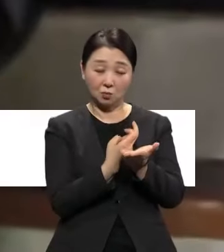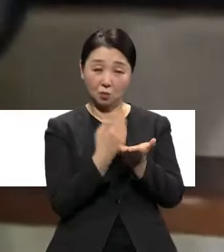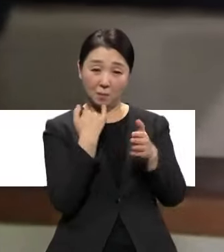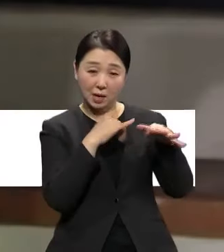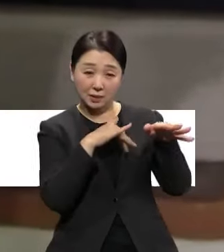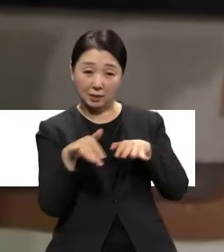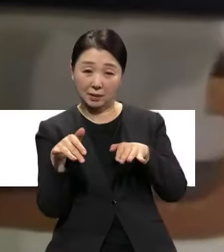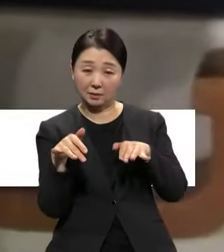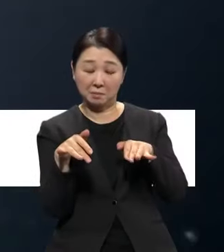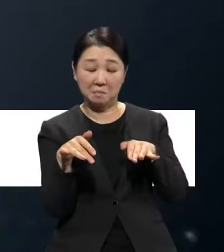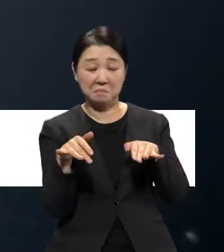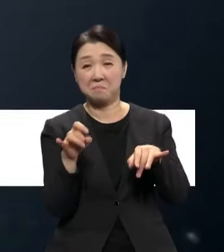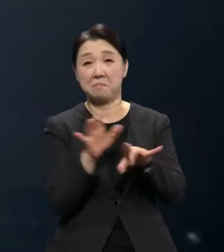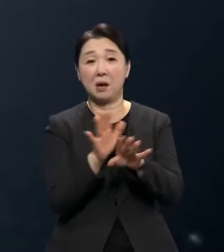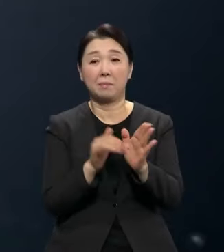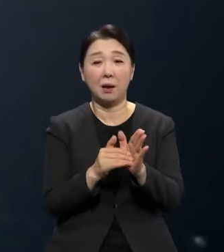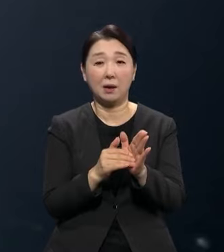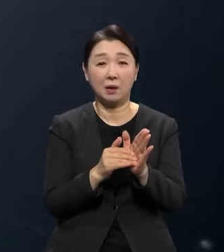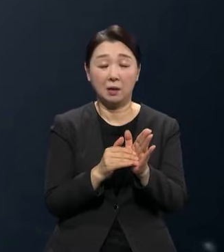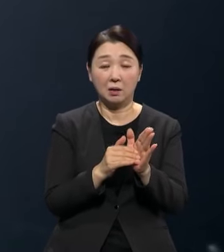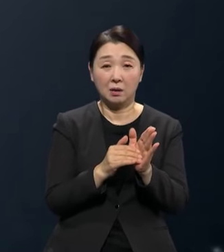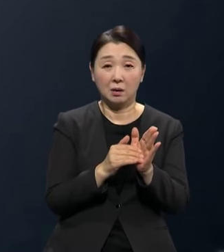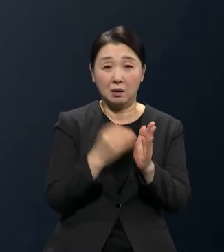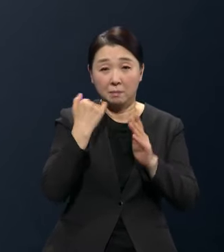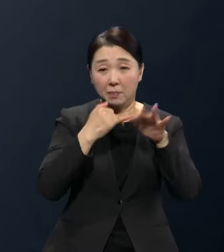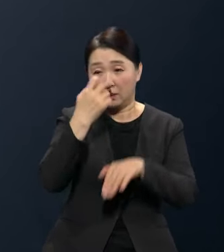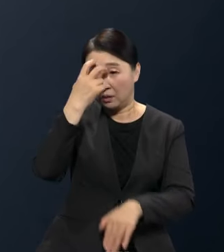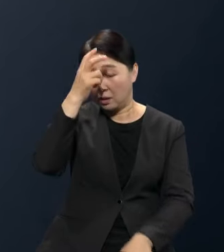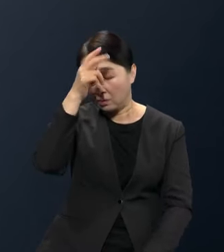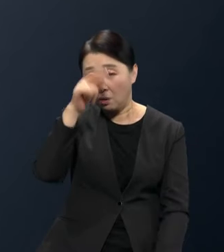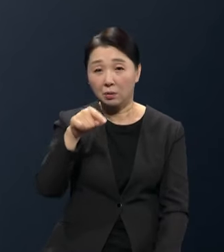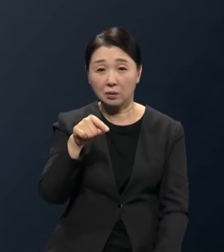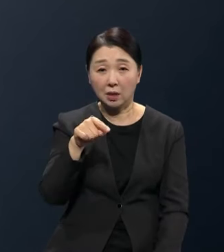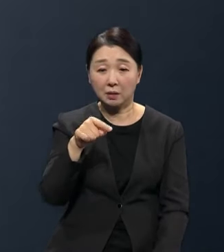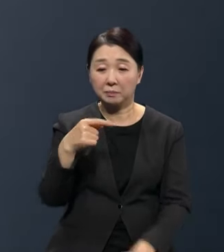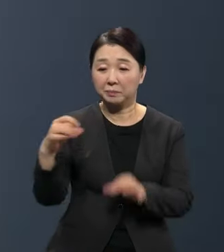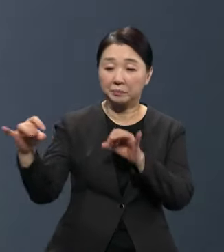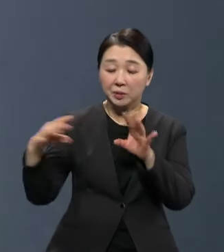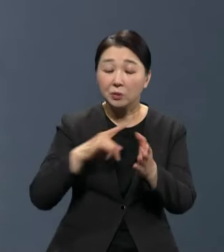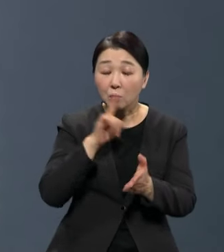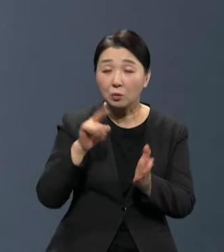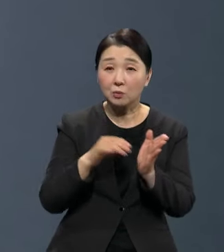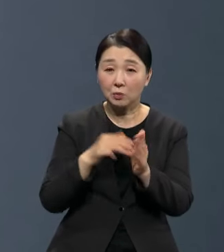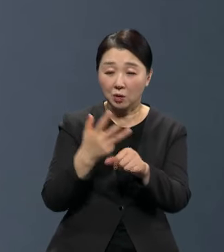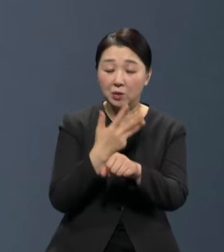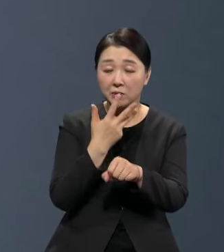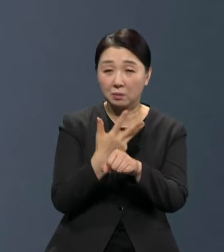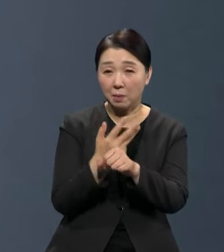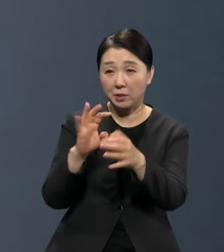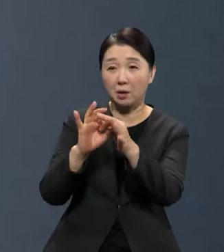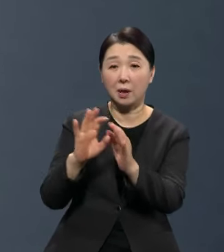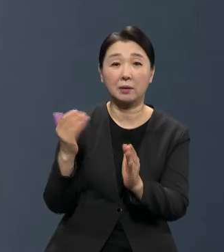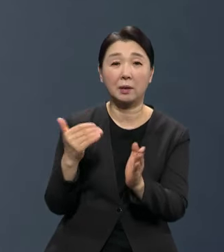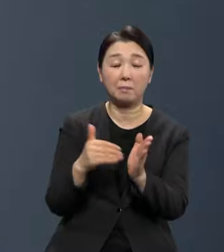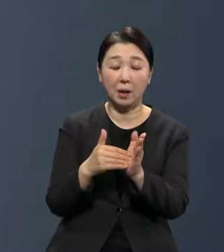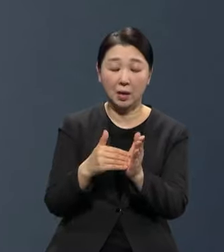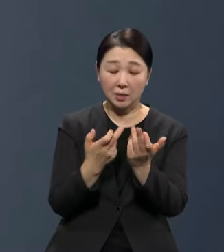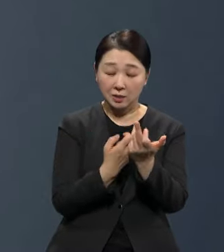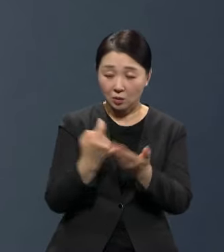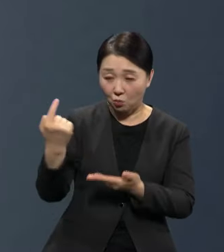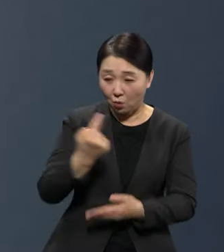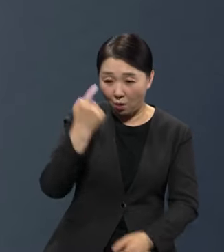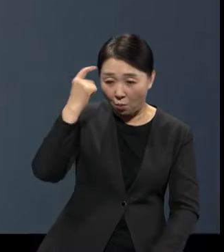연락이 끊어졌습니다 해경은 신고 접수 8시간 만에 이들과 연락이 낳았다며 오늘 아침 제주 입항 후 사건 경의를